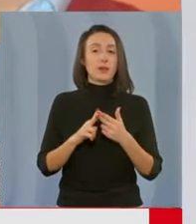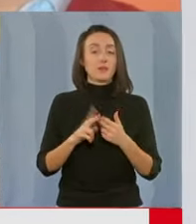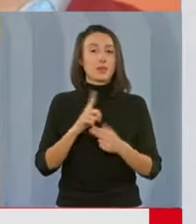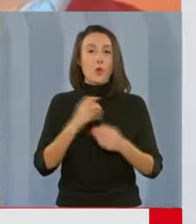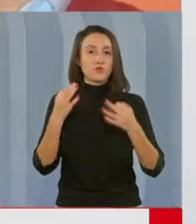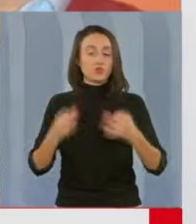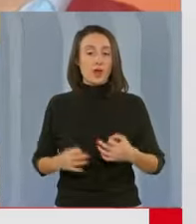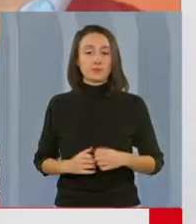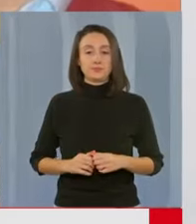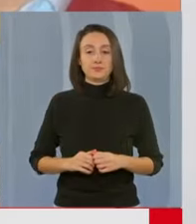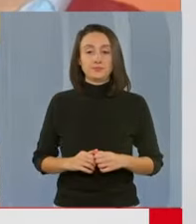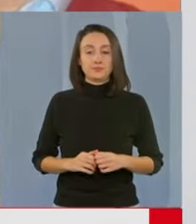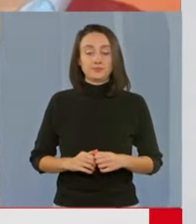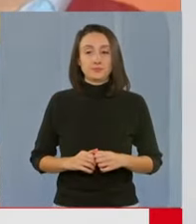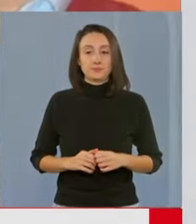non-formală,